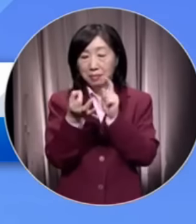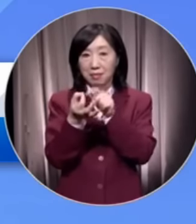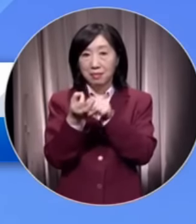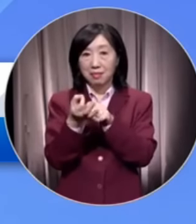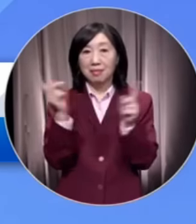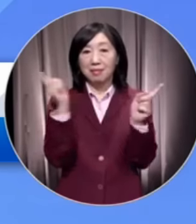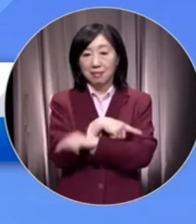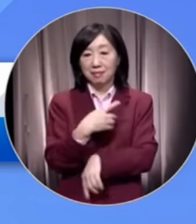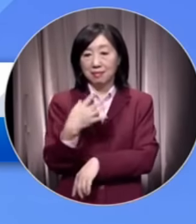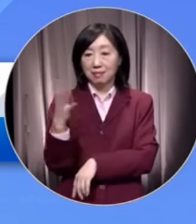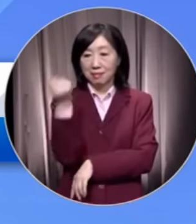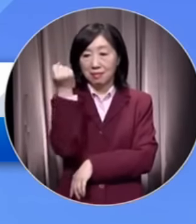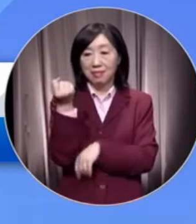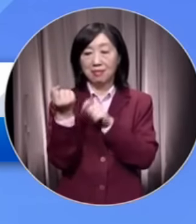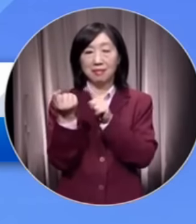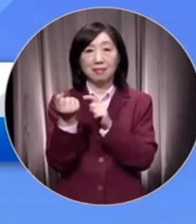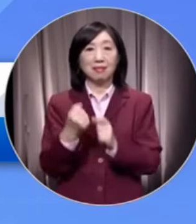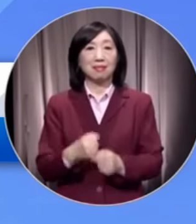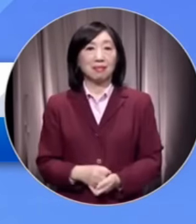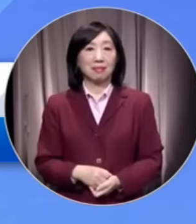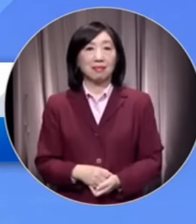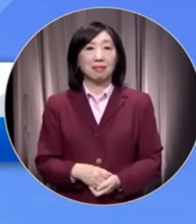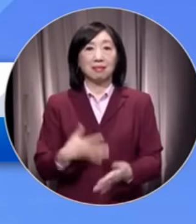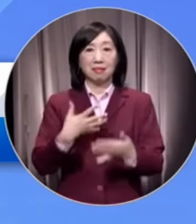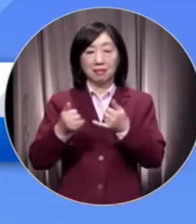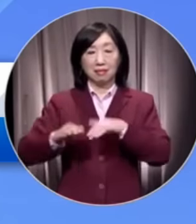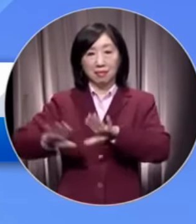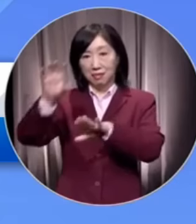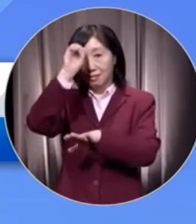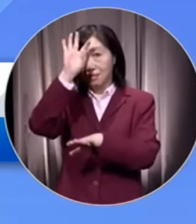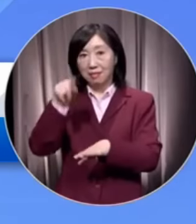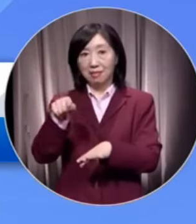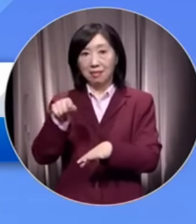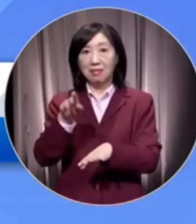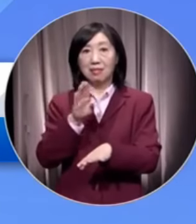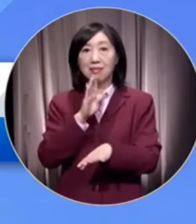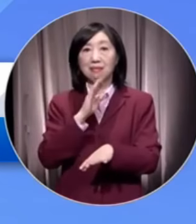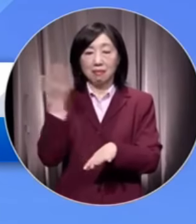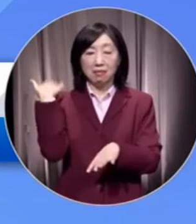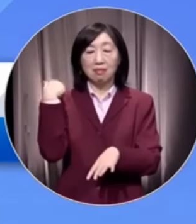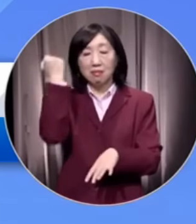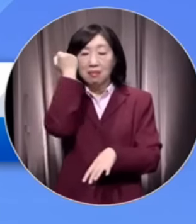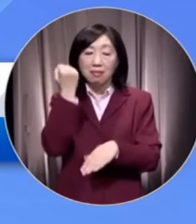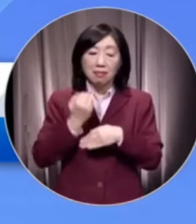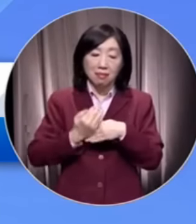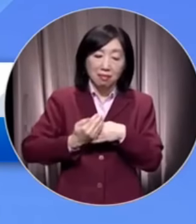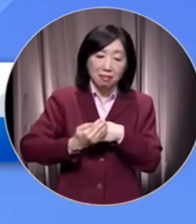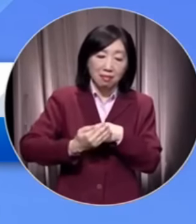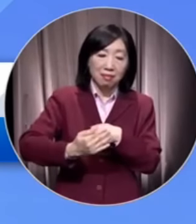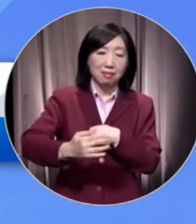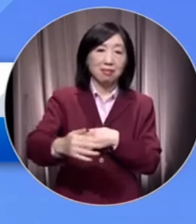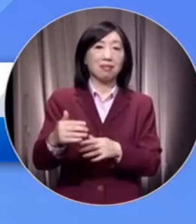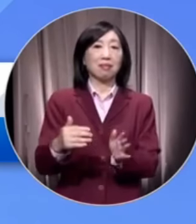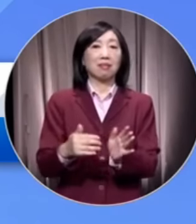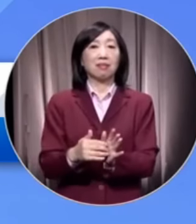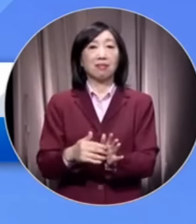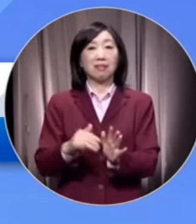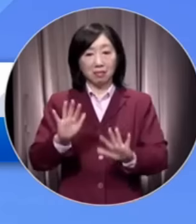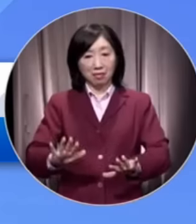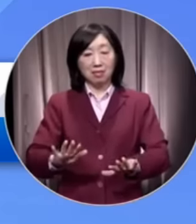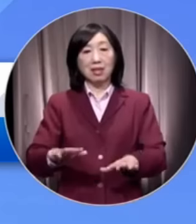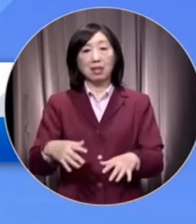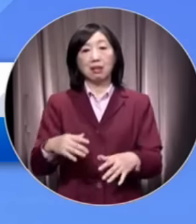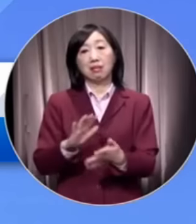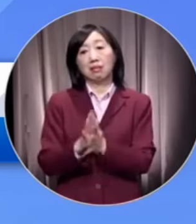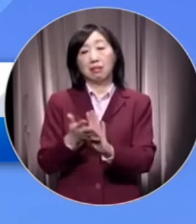换权。我们也看到民进党走过非常艰辛的过程，今天民进党也变成了有产